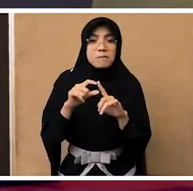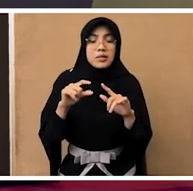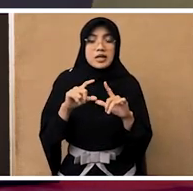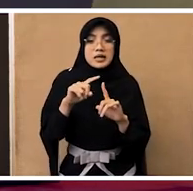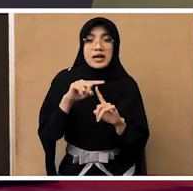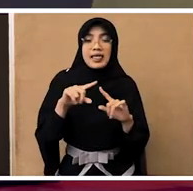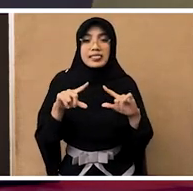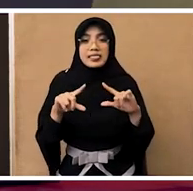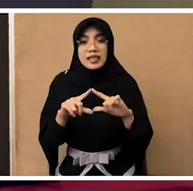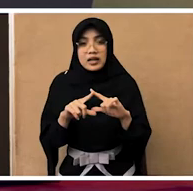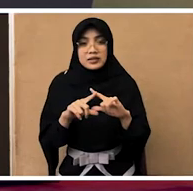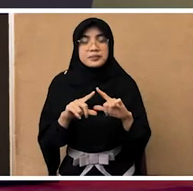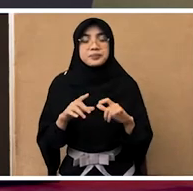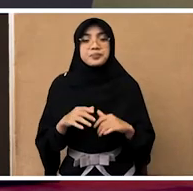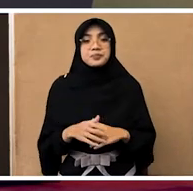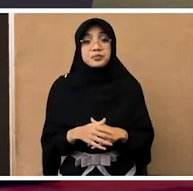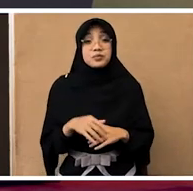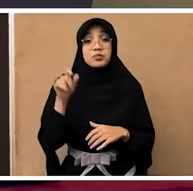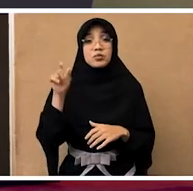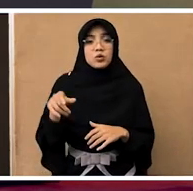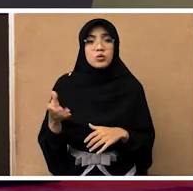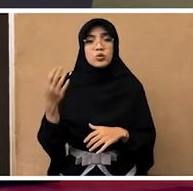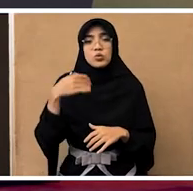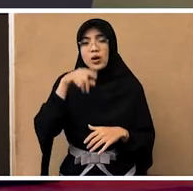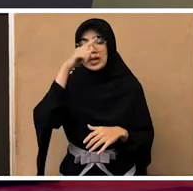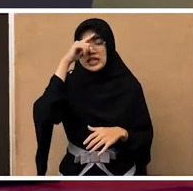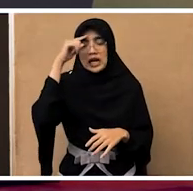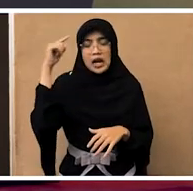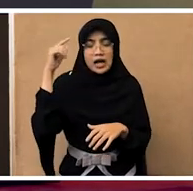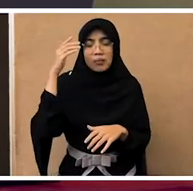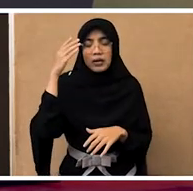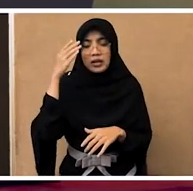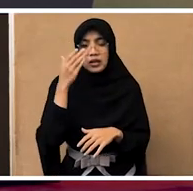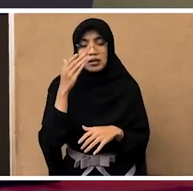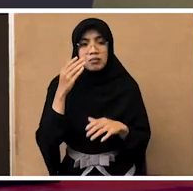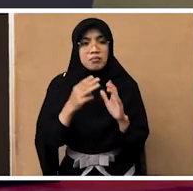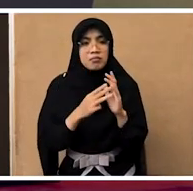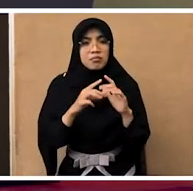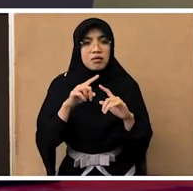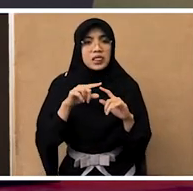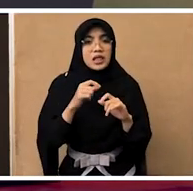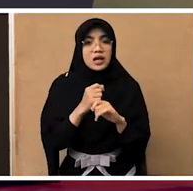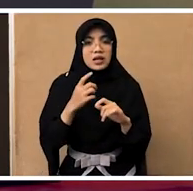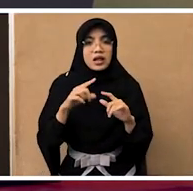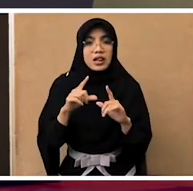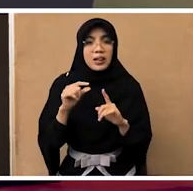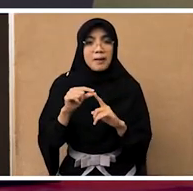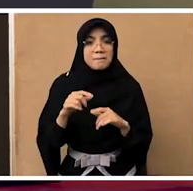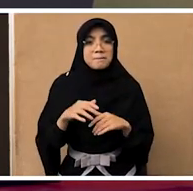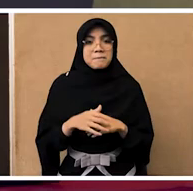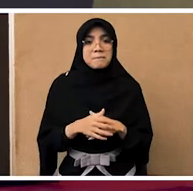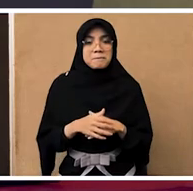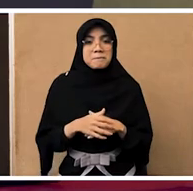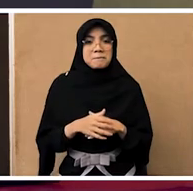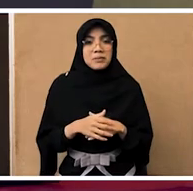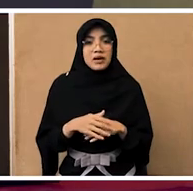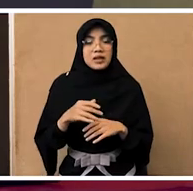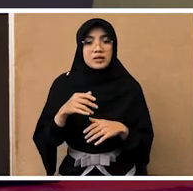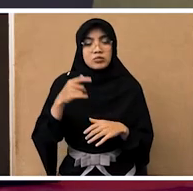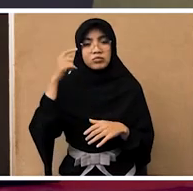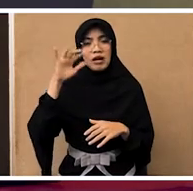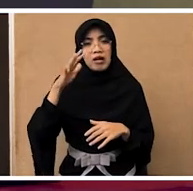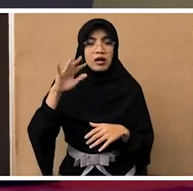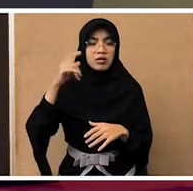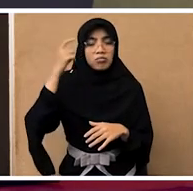kuhp perdata itu kan orang dungu gila dan mata gelap kemudian dia kadang-kadang cakap menggunakan pikirannya